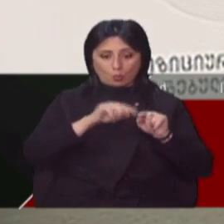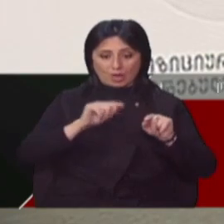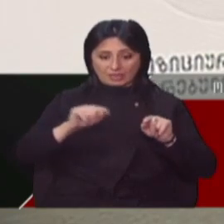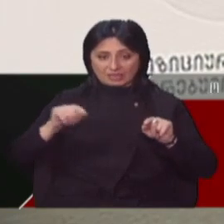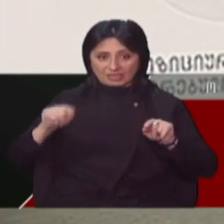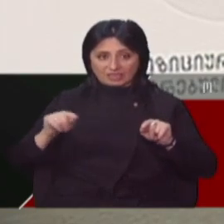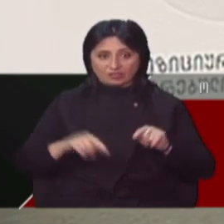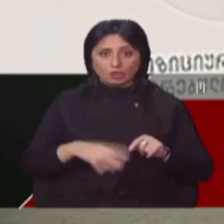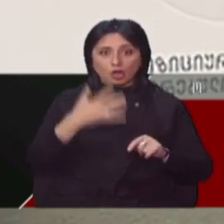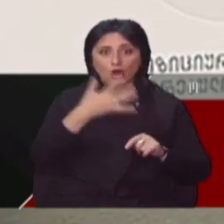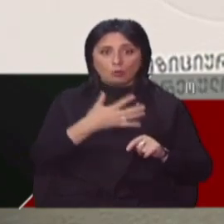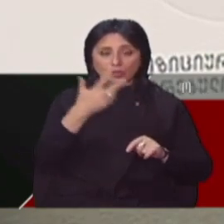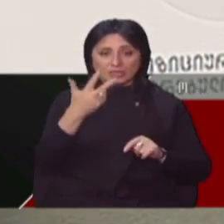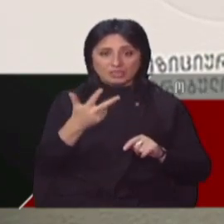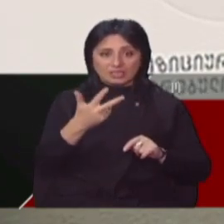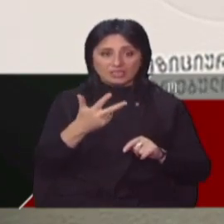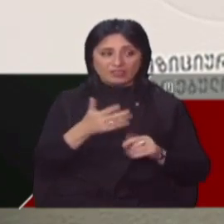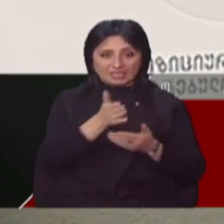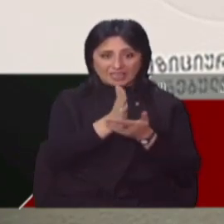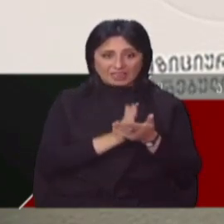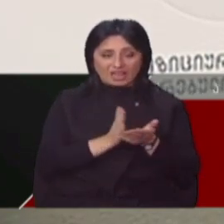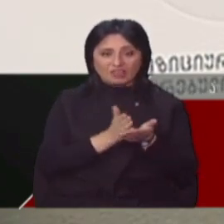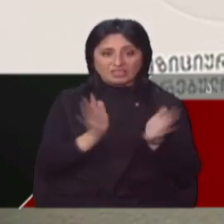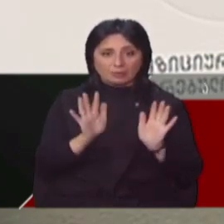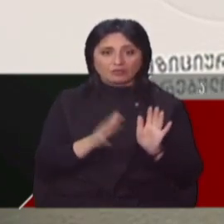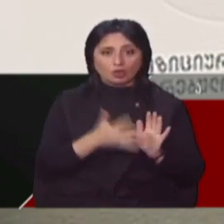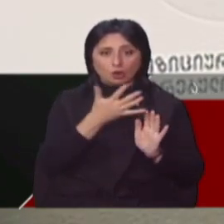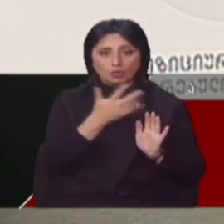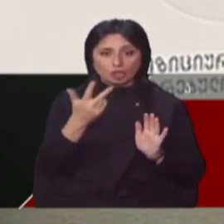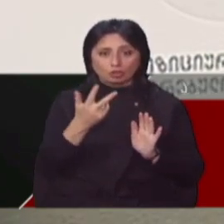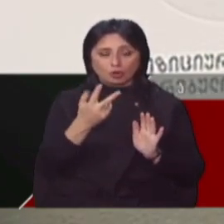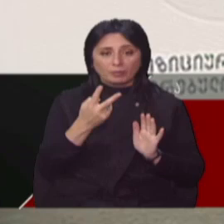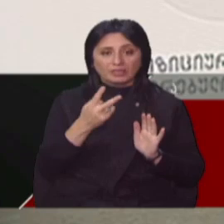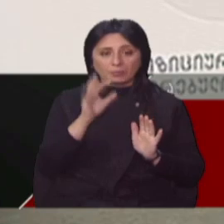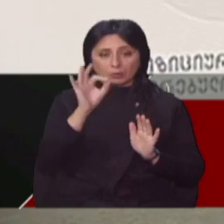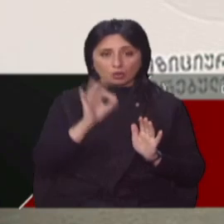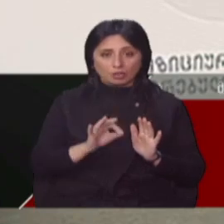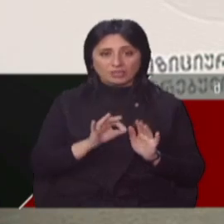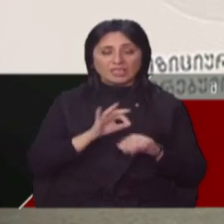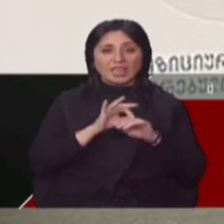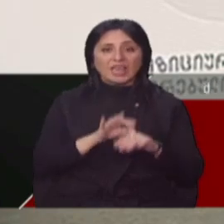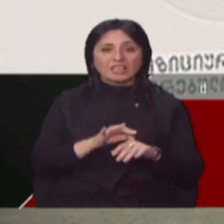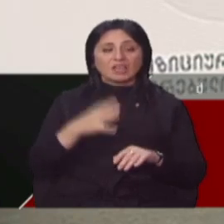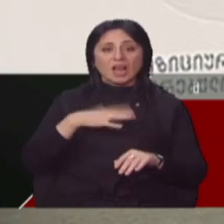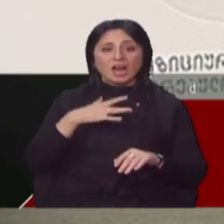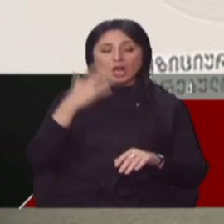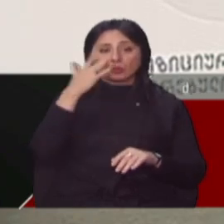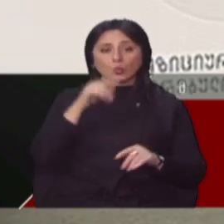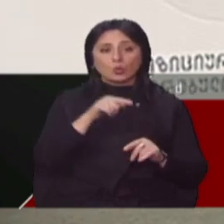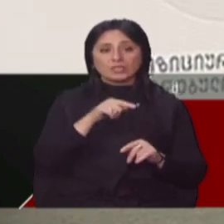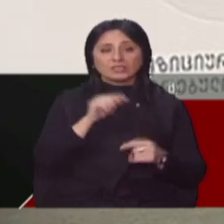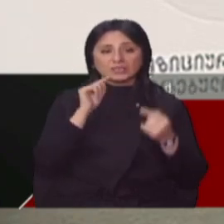ორგანიზაციიდან 53, ანუ ნახევარზე მეტი, 52% ეწევა ქართული